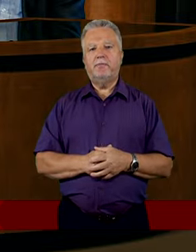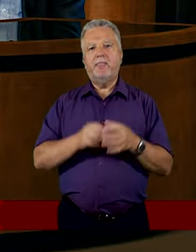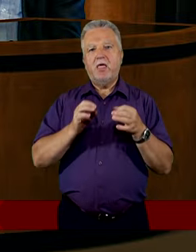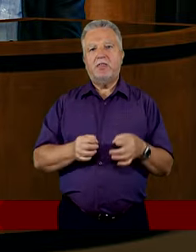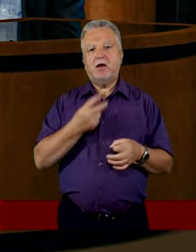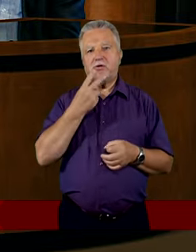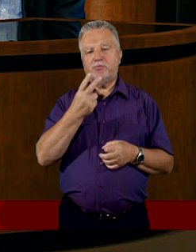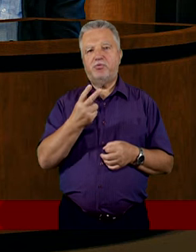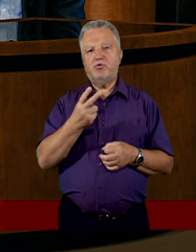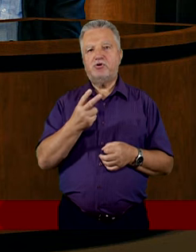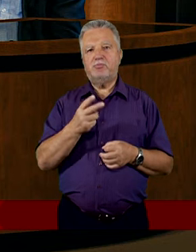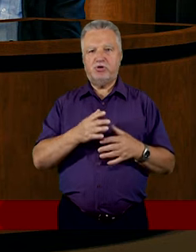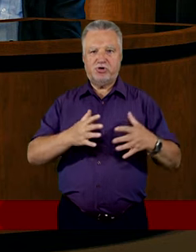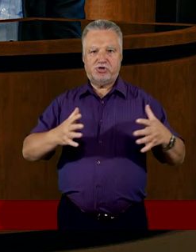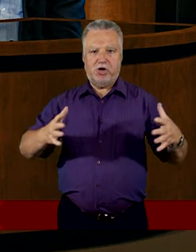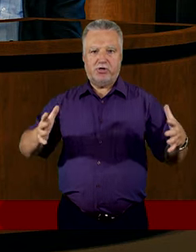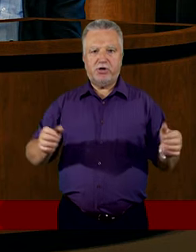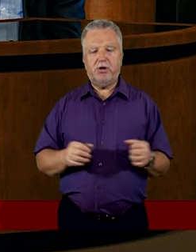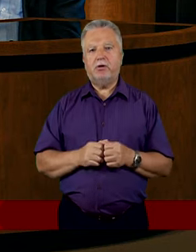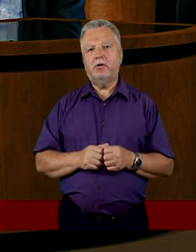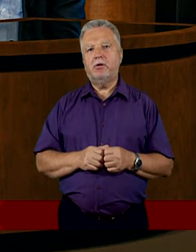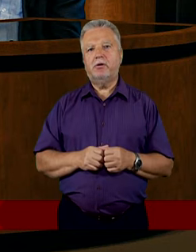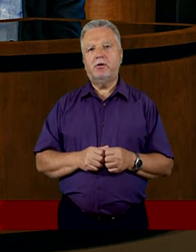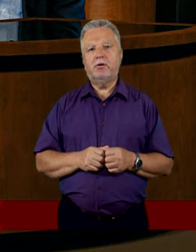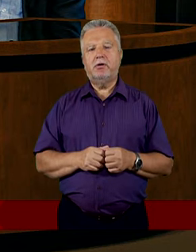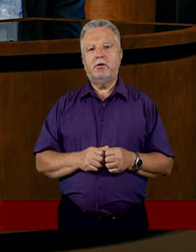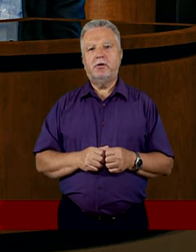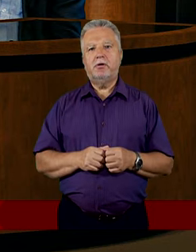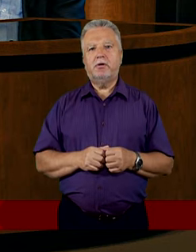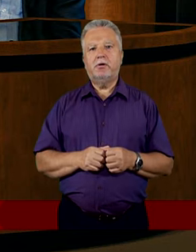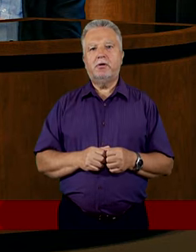A teraz spójrzmy szerzej.